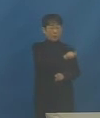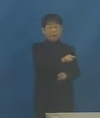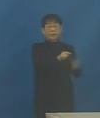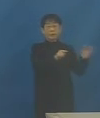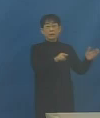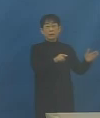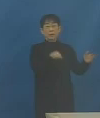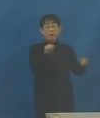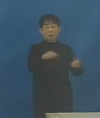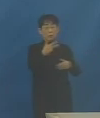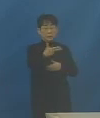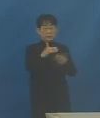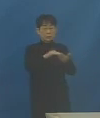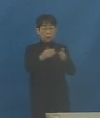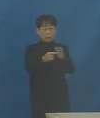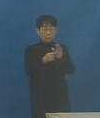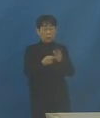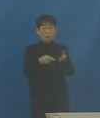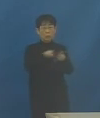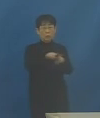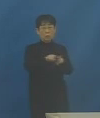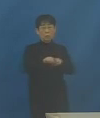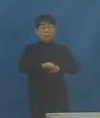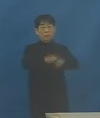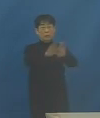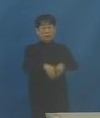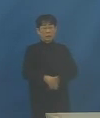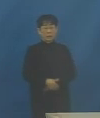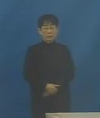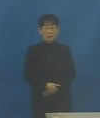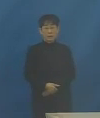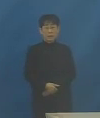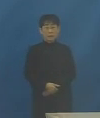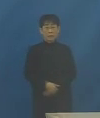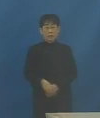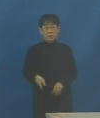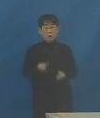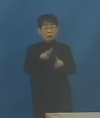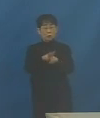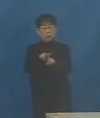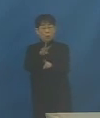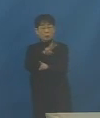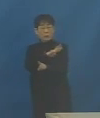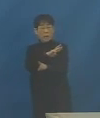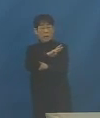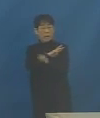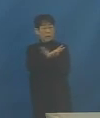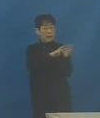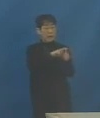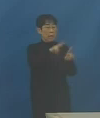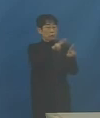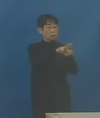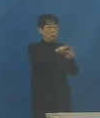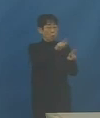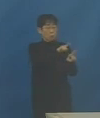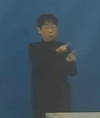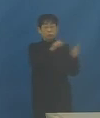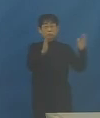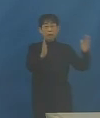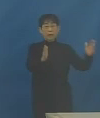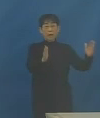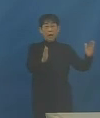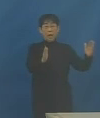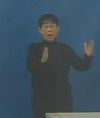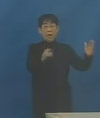町村と共同で実施をしてまいりましたでこの章3回は小6のところにこれからこの入り込んでいく